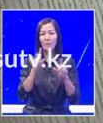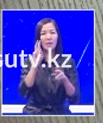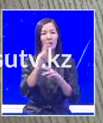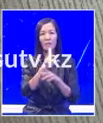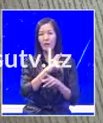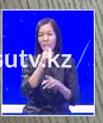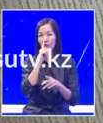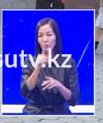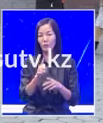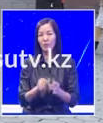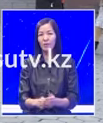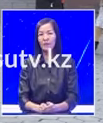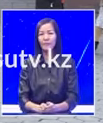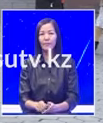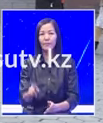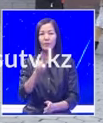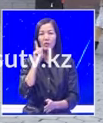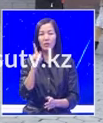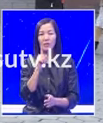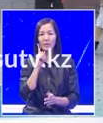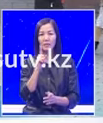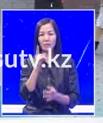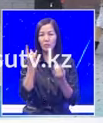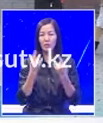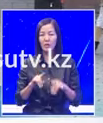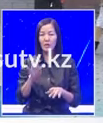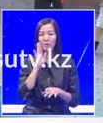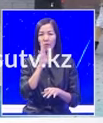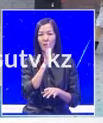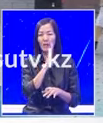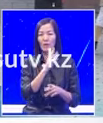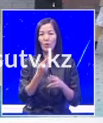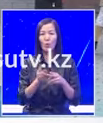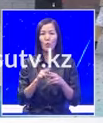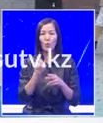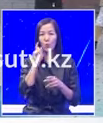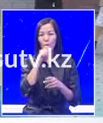уақытын шығындап жатпайды. Жас босанған аналарға өте қолайлы, өйткені жас босанған аналар